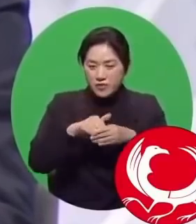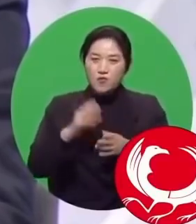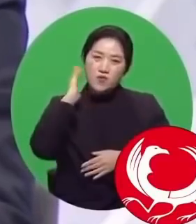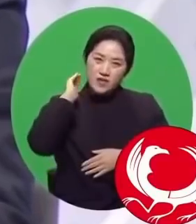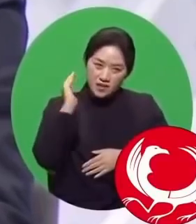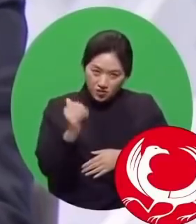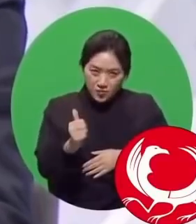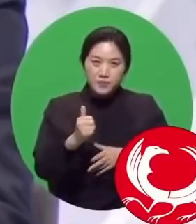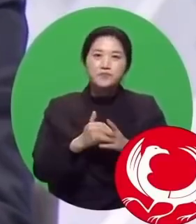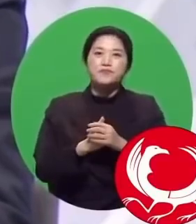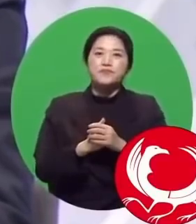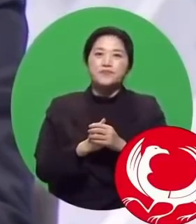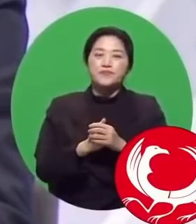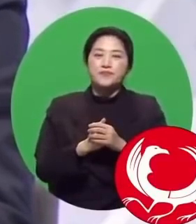대통령의